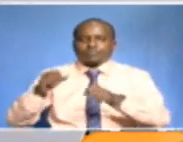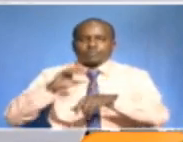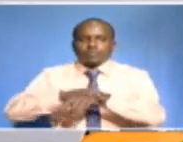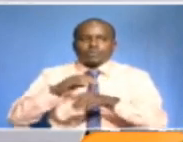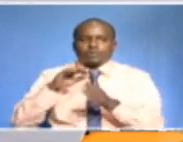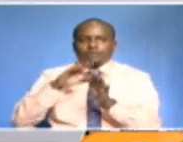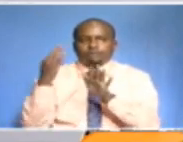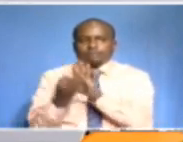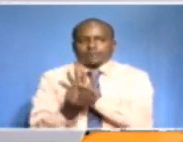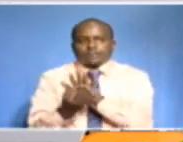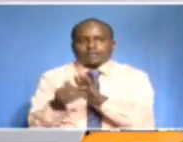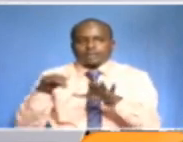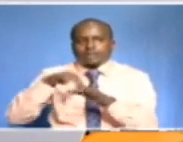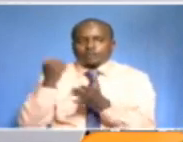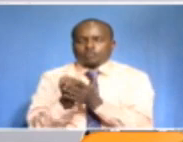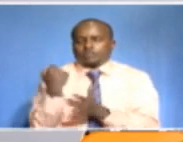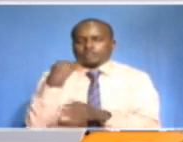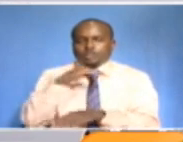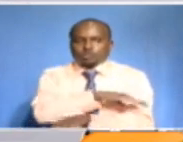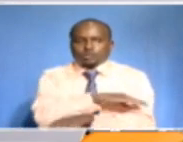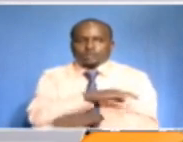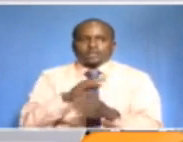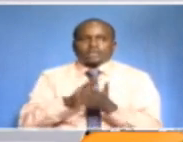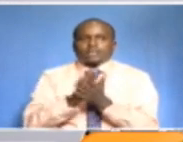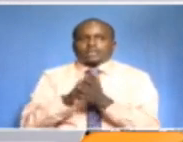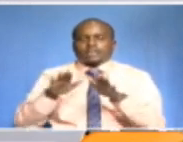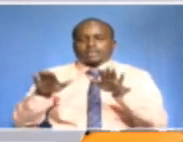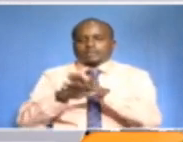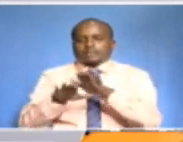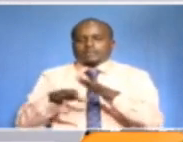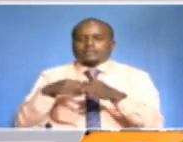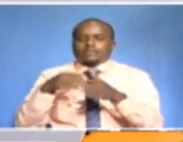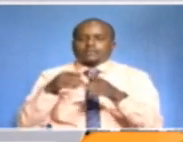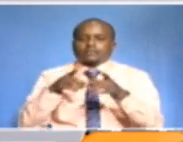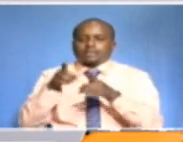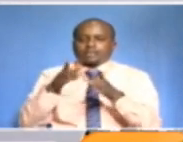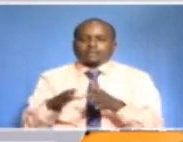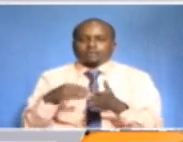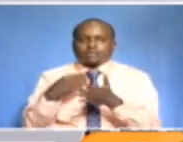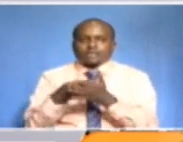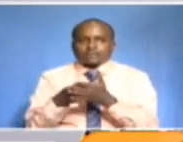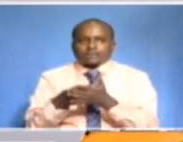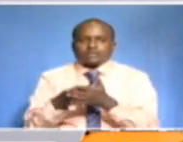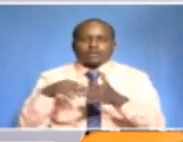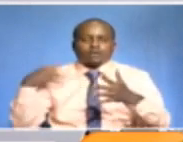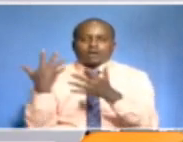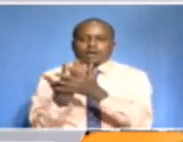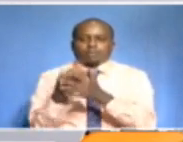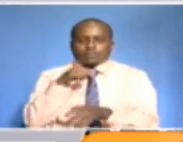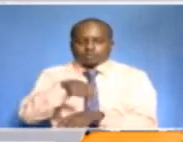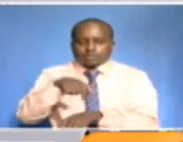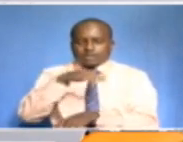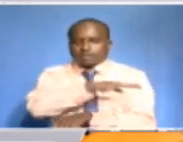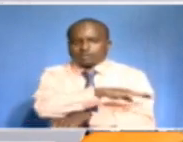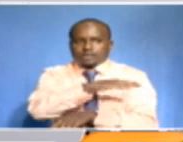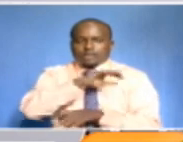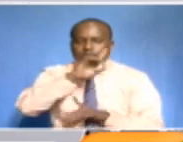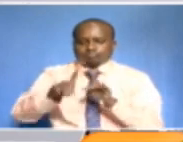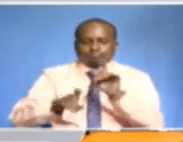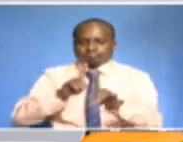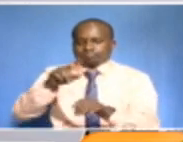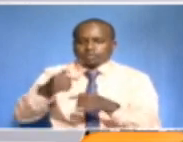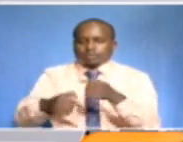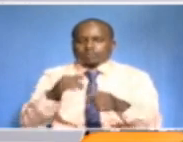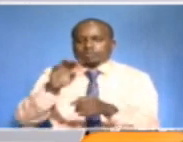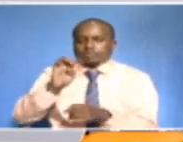mtendere Jana jioni naye kaimu mkuru wa fedha Agatha wome amek kamat Leo jioni na anaho jiwa na maafa wa idara ya